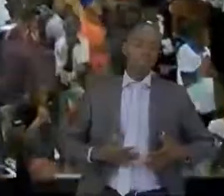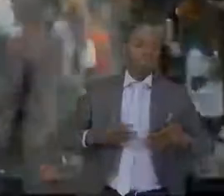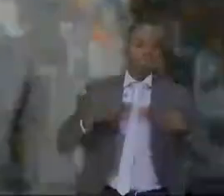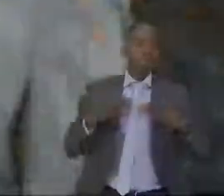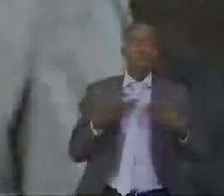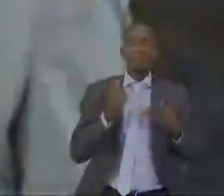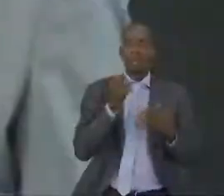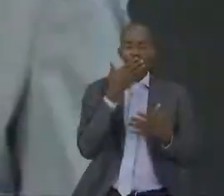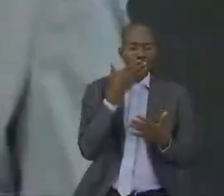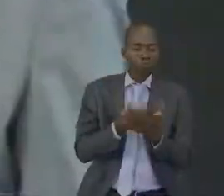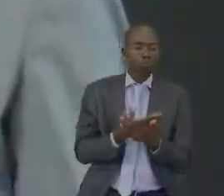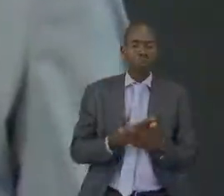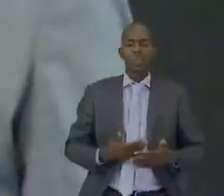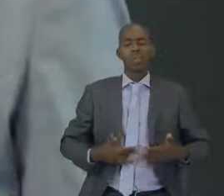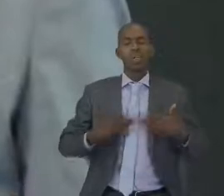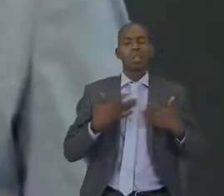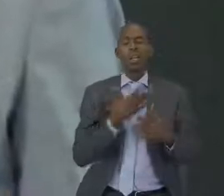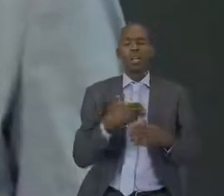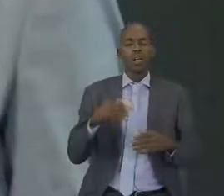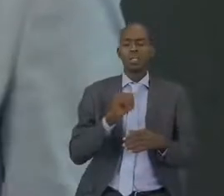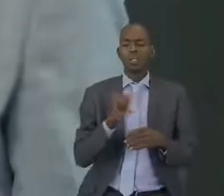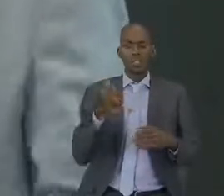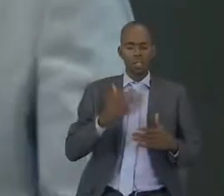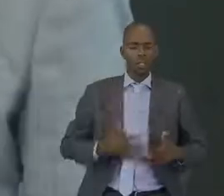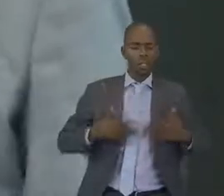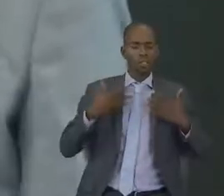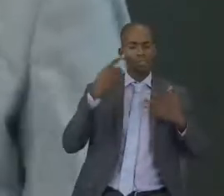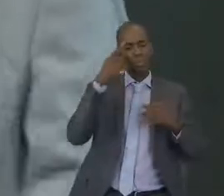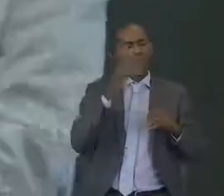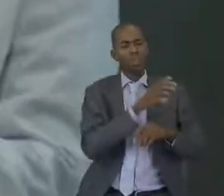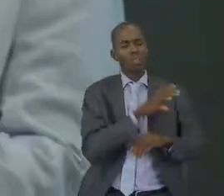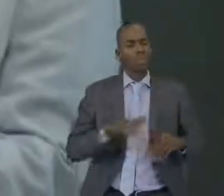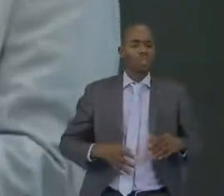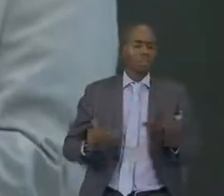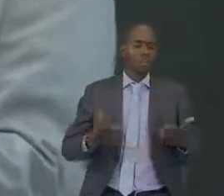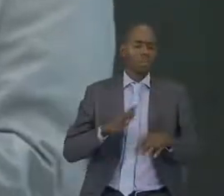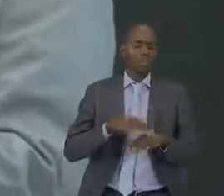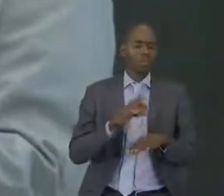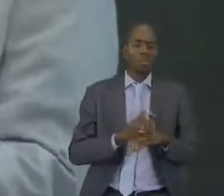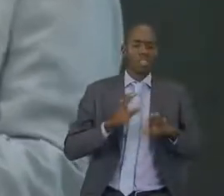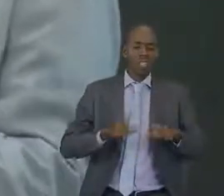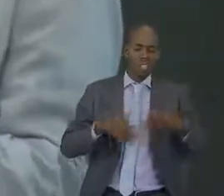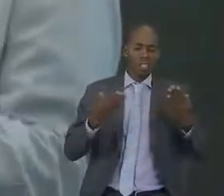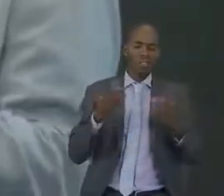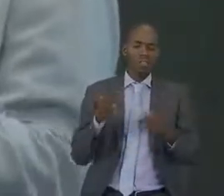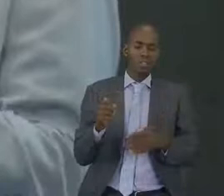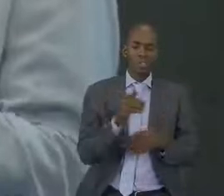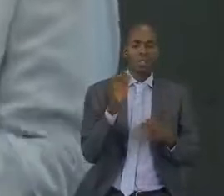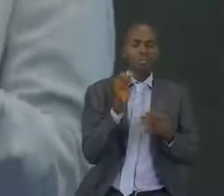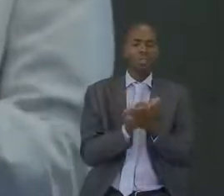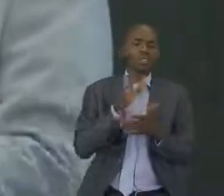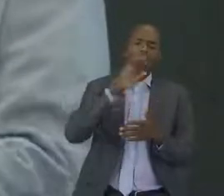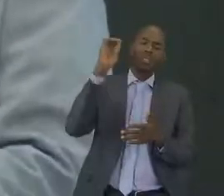vie, et la vie de Christ ici sur la terre, accorde-leur cette grâce et cette